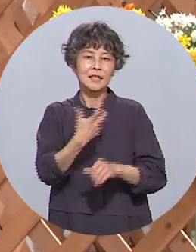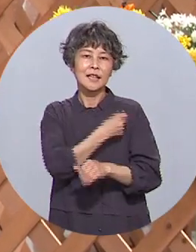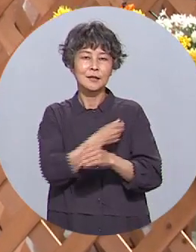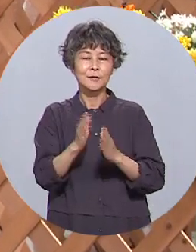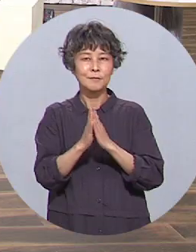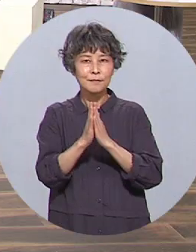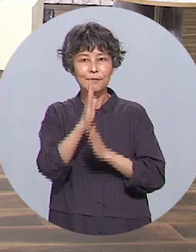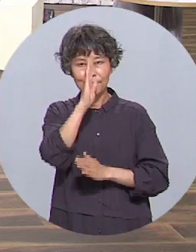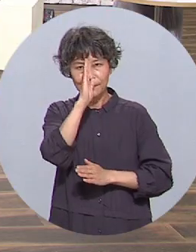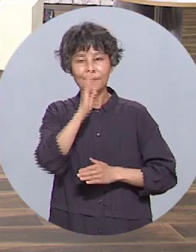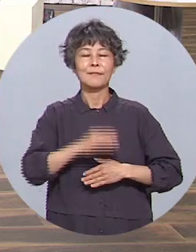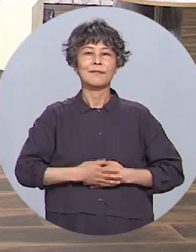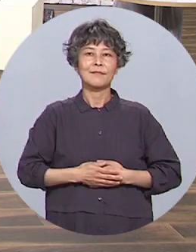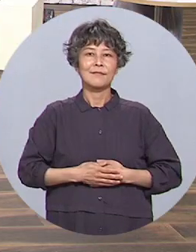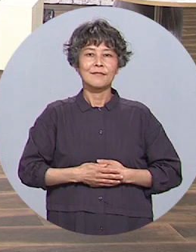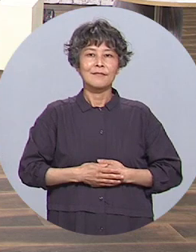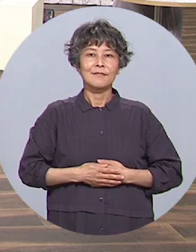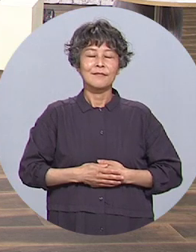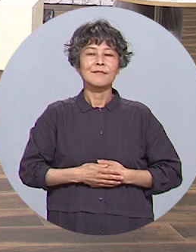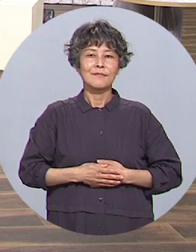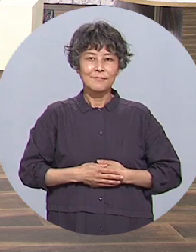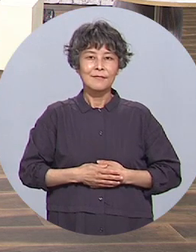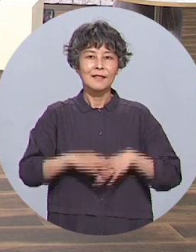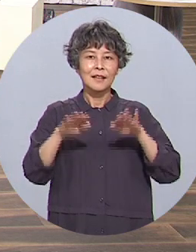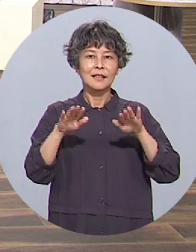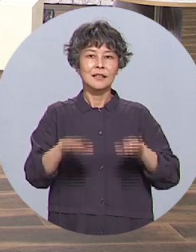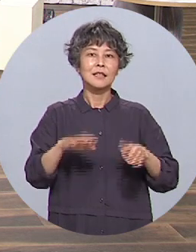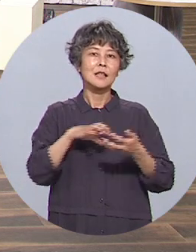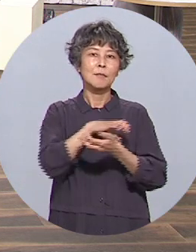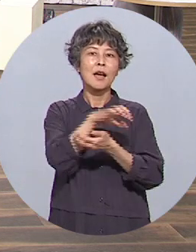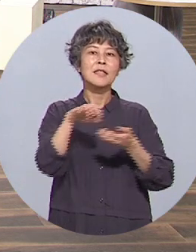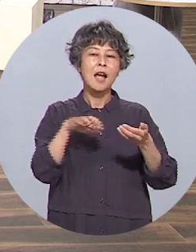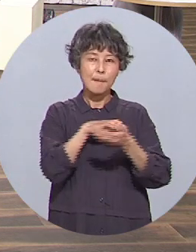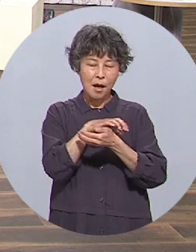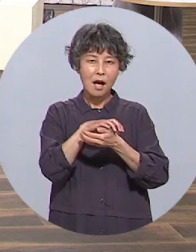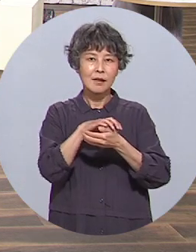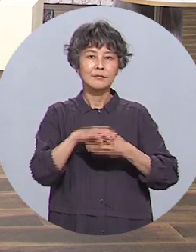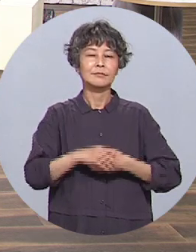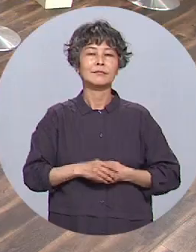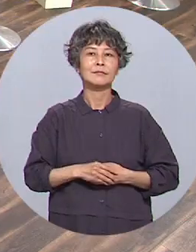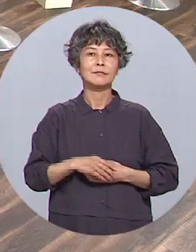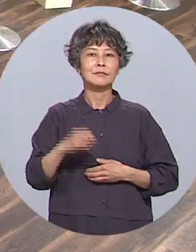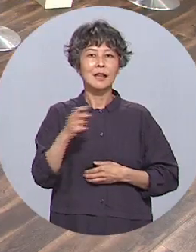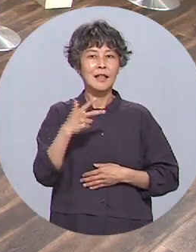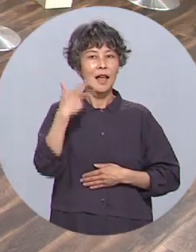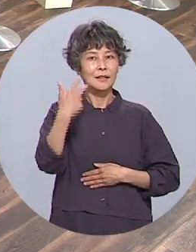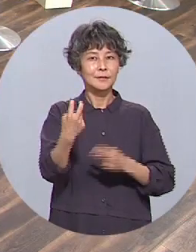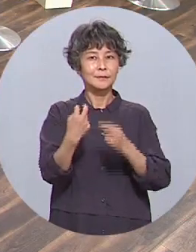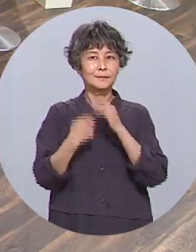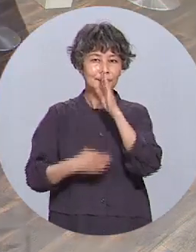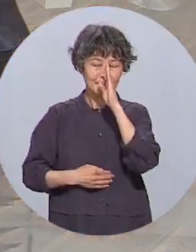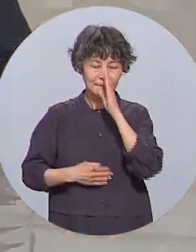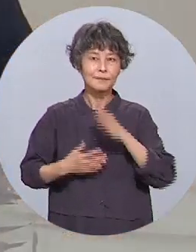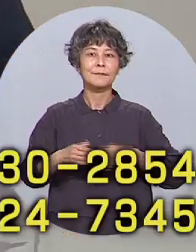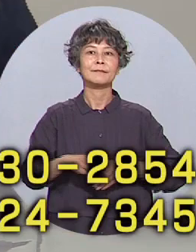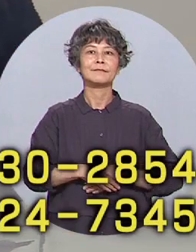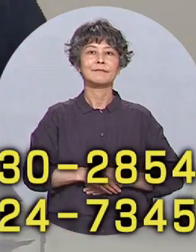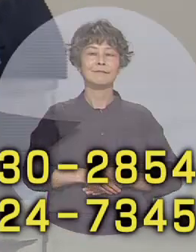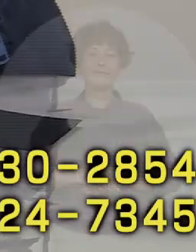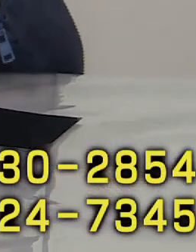検討ください。それでは今時埼玉、 今たま、 また来